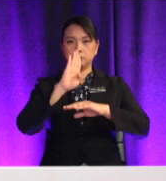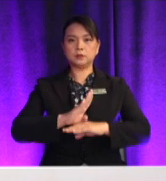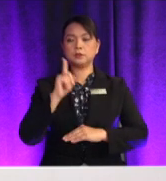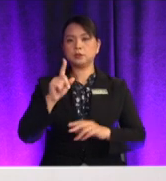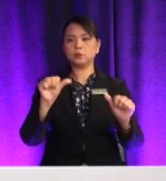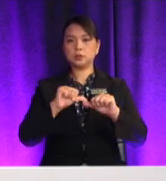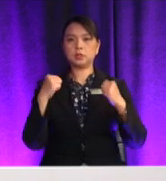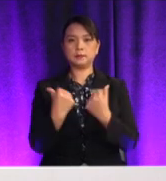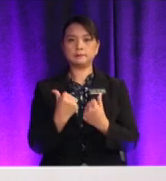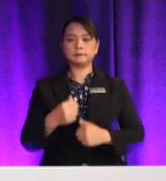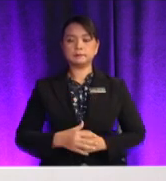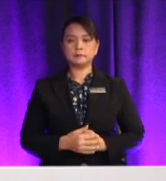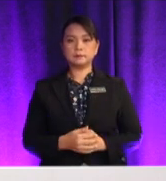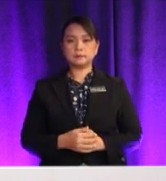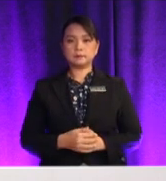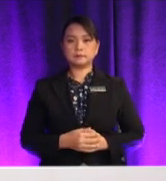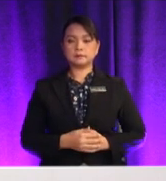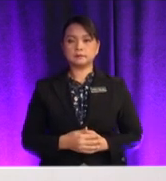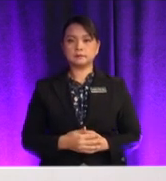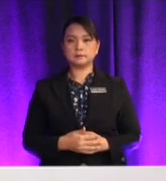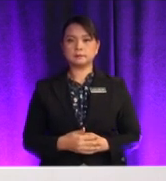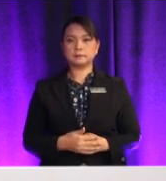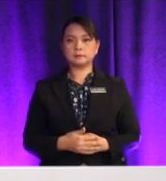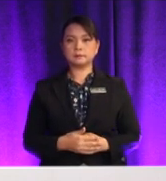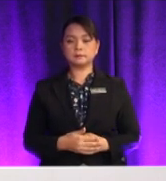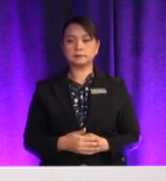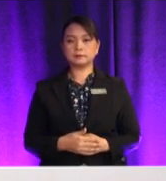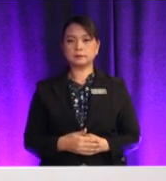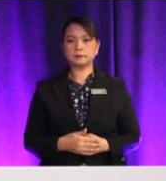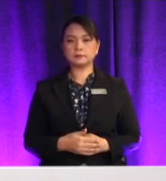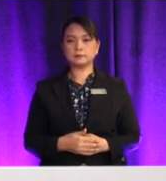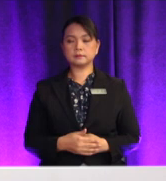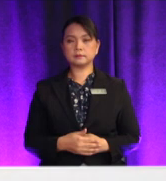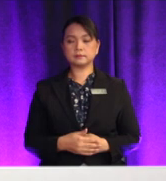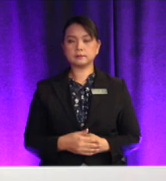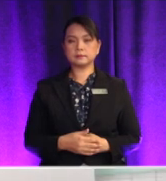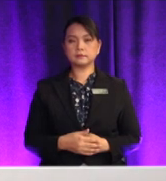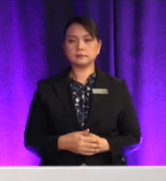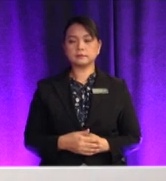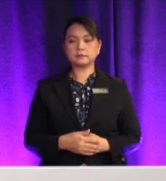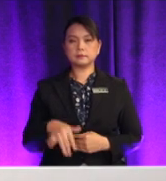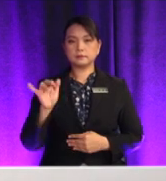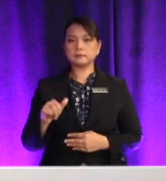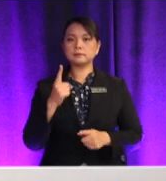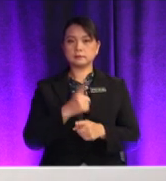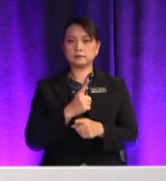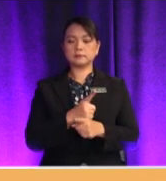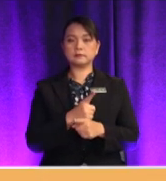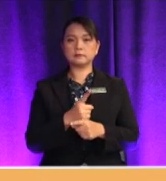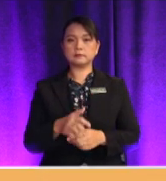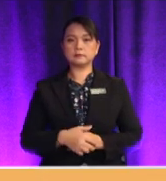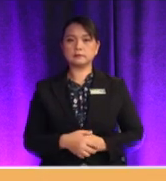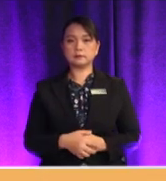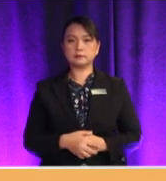kaum. Satu kaum, betul ke? Kita tengok dekat sini. Okey. Ya, betul ya. Jadi dekat sinilah pengaruh budaya luar yang